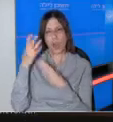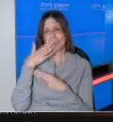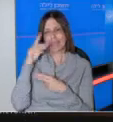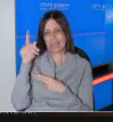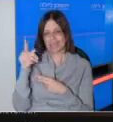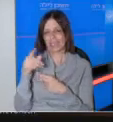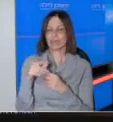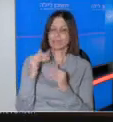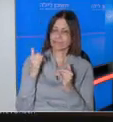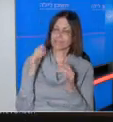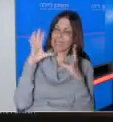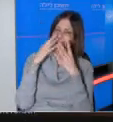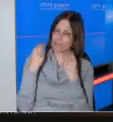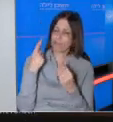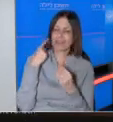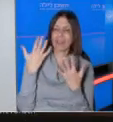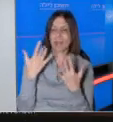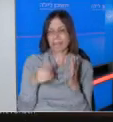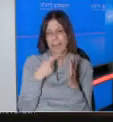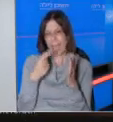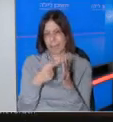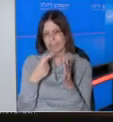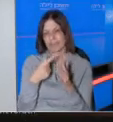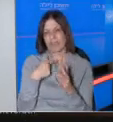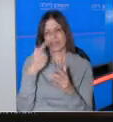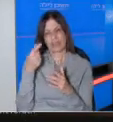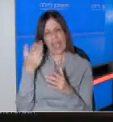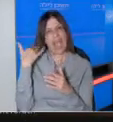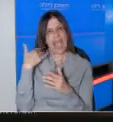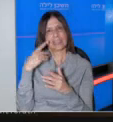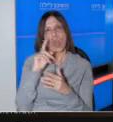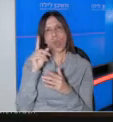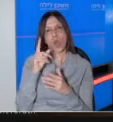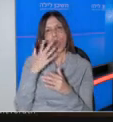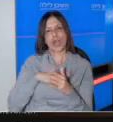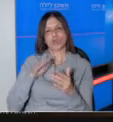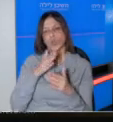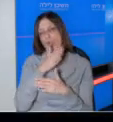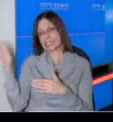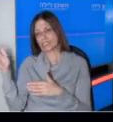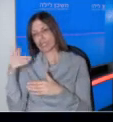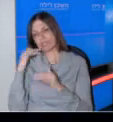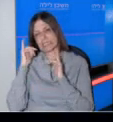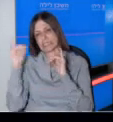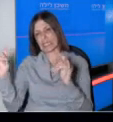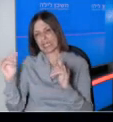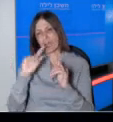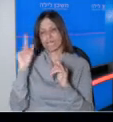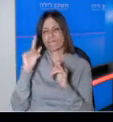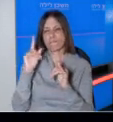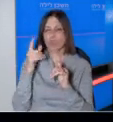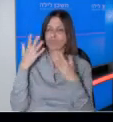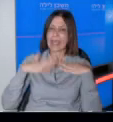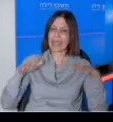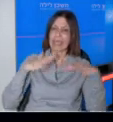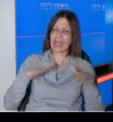ערב טוב, אני. תשמע, דיברנו מספר פעמים, ואתה, אני חייב להגיד, היית לא מאלה שרצו לקיצון וצעקת גבלת, וגם לא מאלה שהרגעת